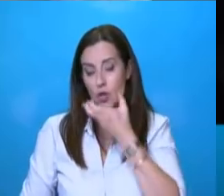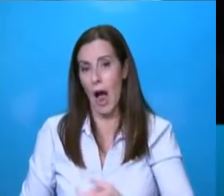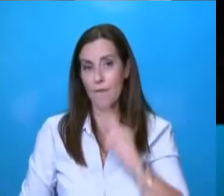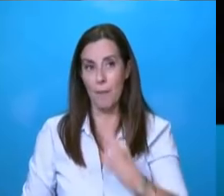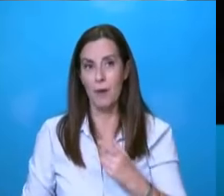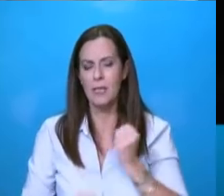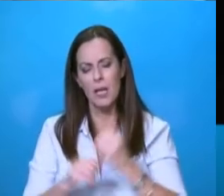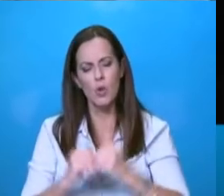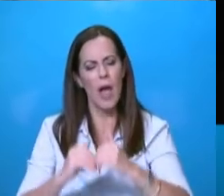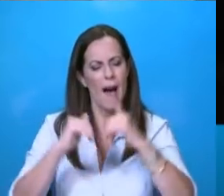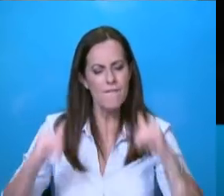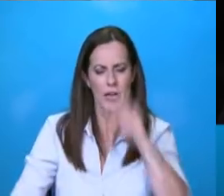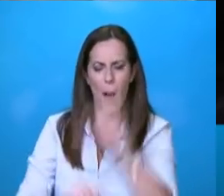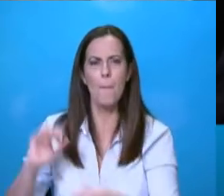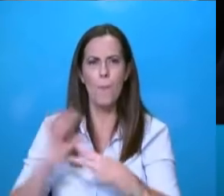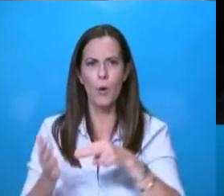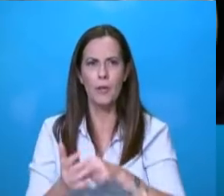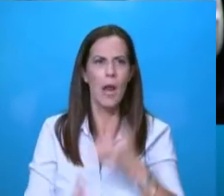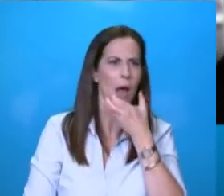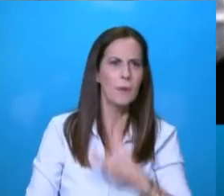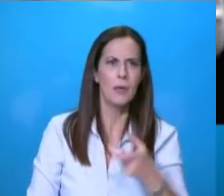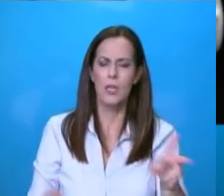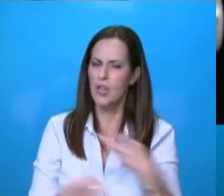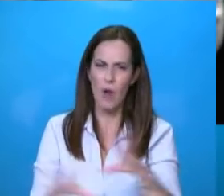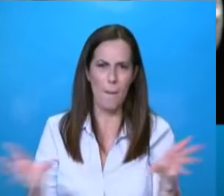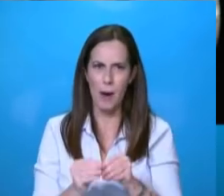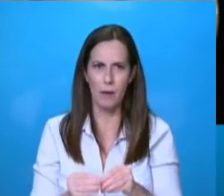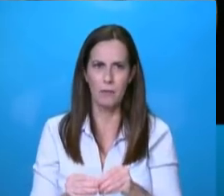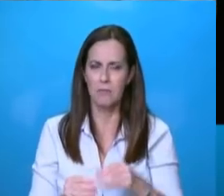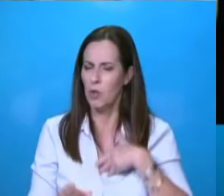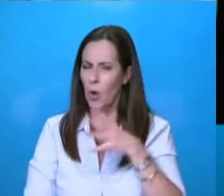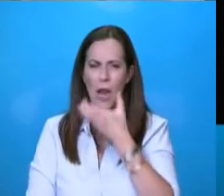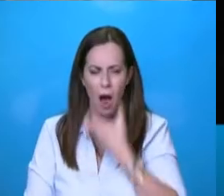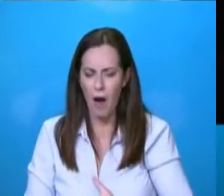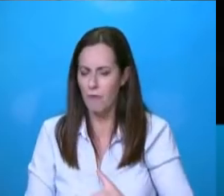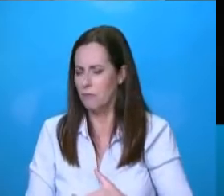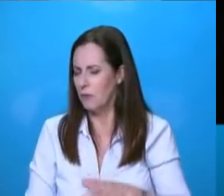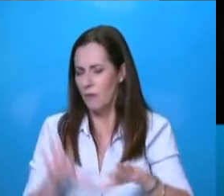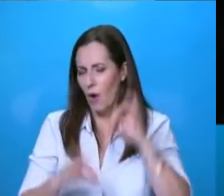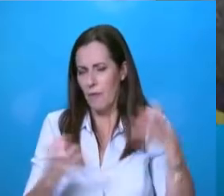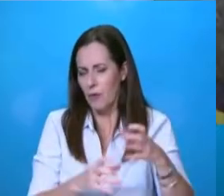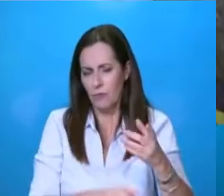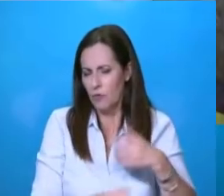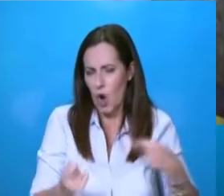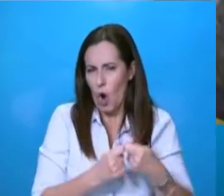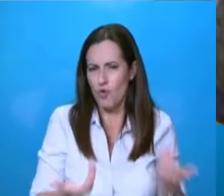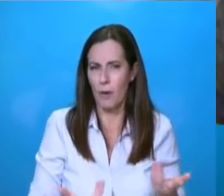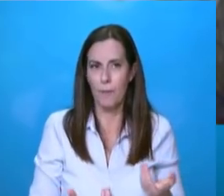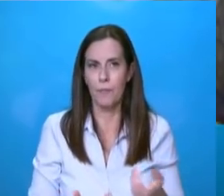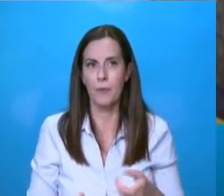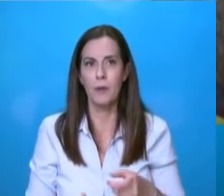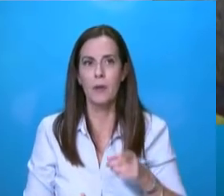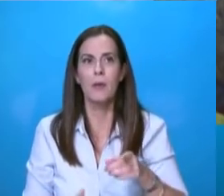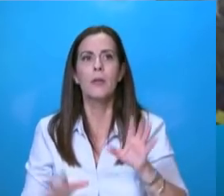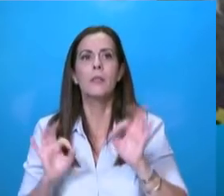בין הפוליטיקאים לבין הרבנים, זה לא צריך להיות. אני יכול ללכת לרב ולהיות תלמיד שלו ולהצביע למפלגה שהיא לא קשורה. זה משפט בדיוק קלאסי